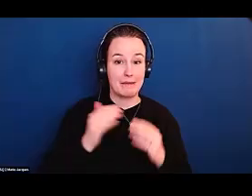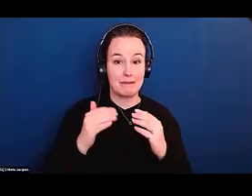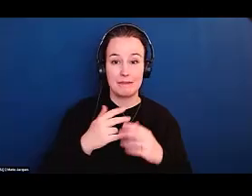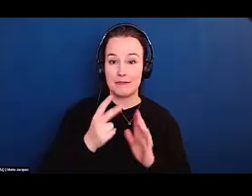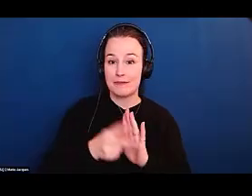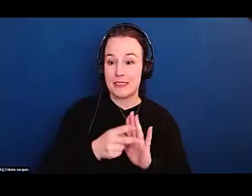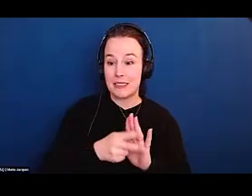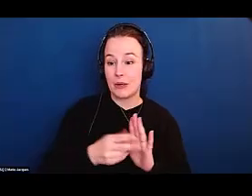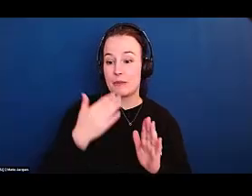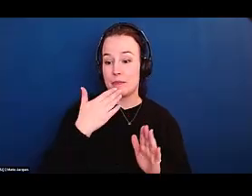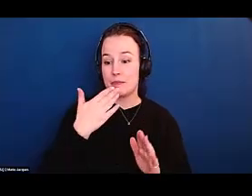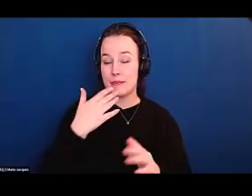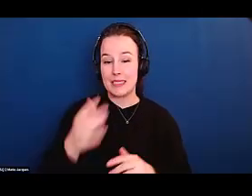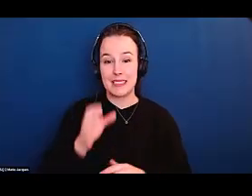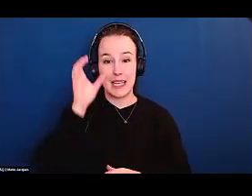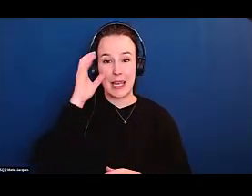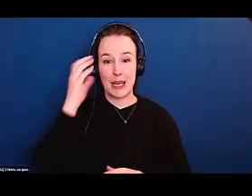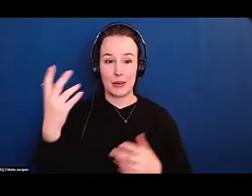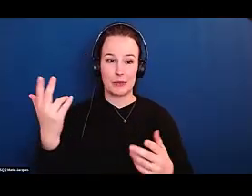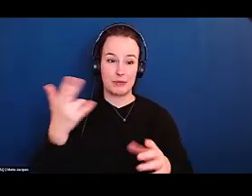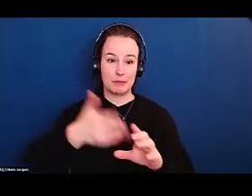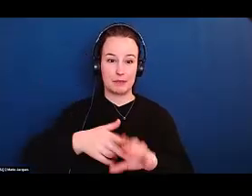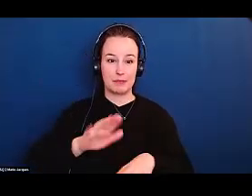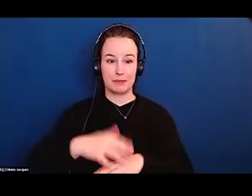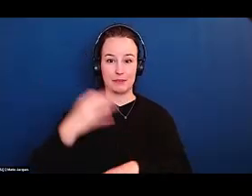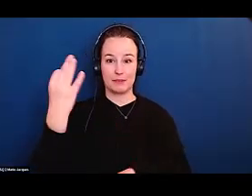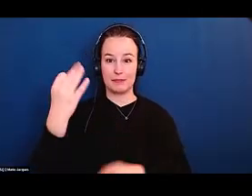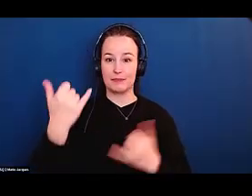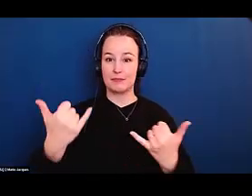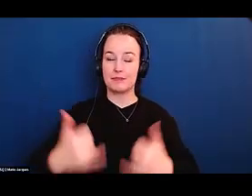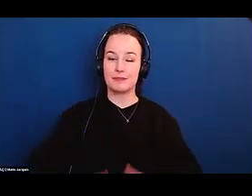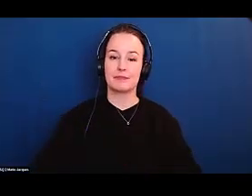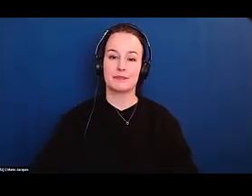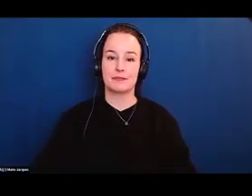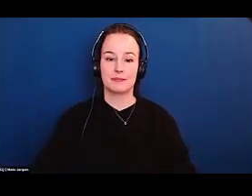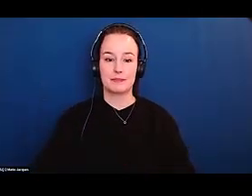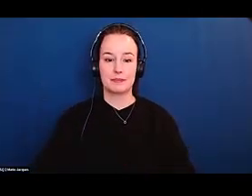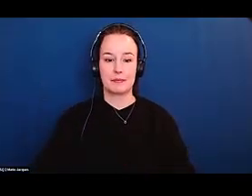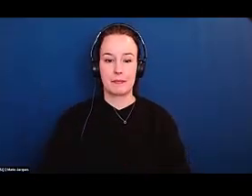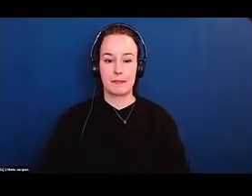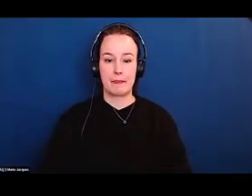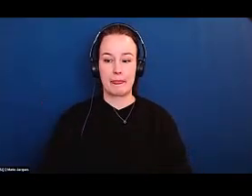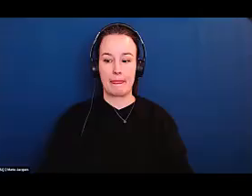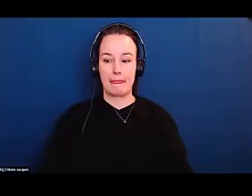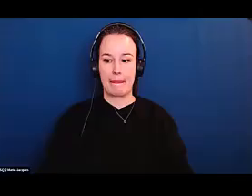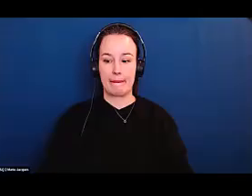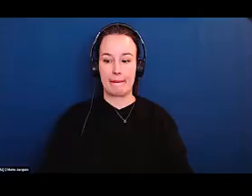vidéo. Merci beaucoup de faire partie de notre présentation aujourd'hui.